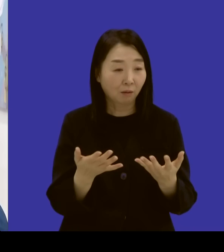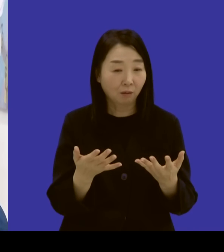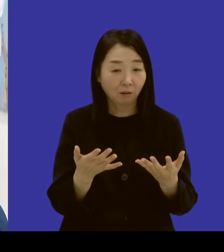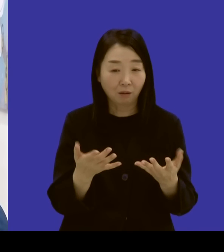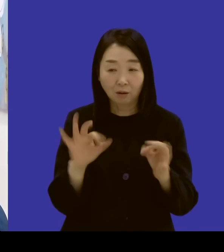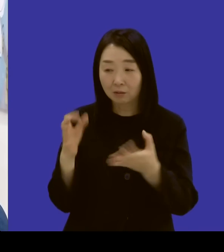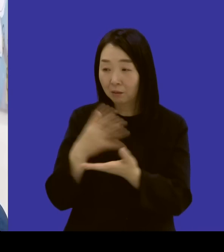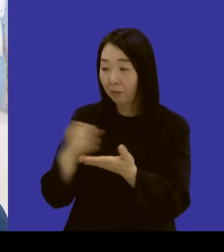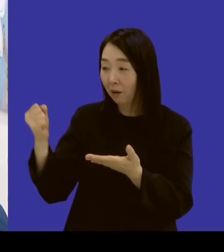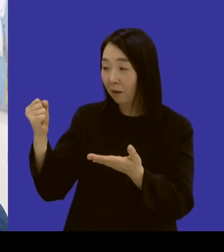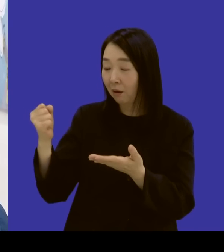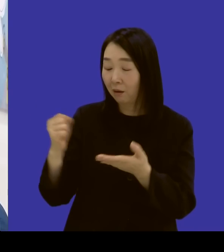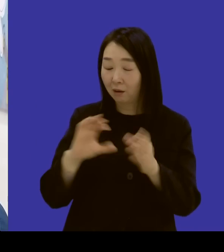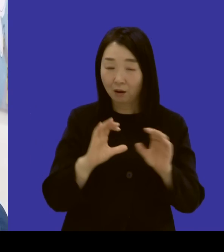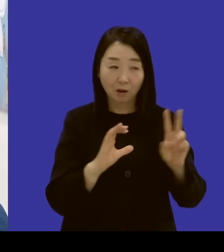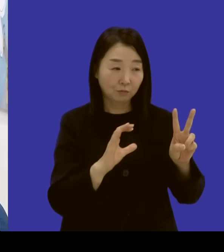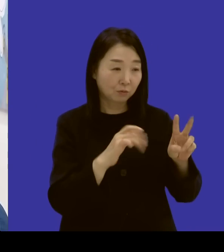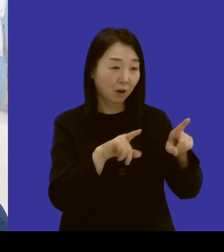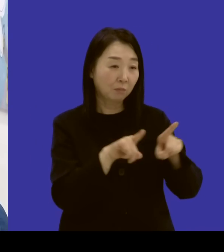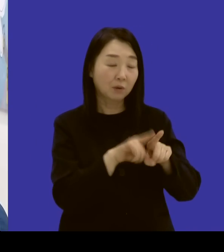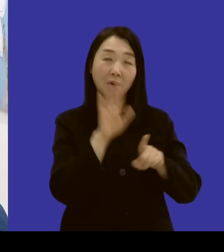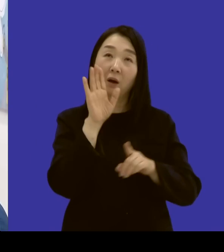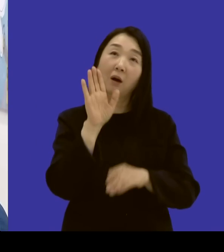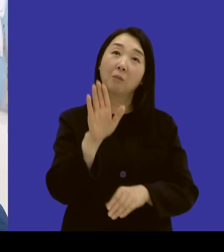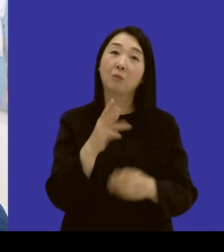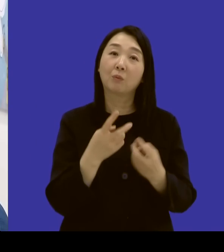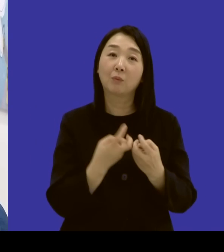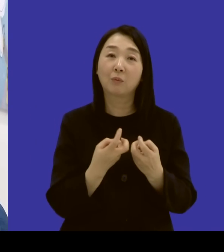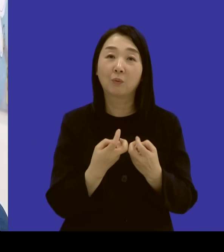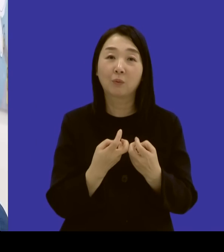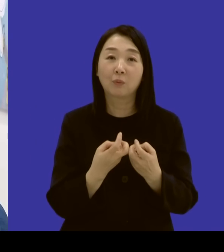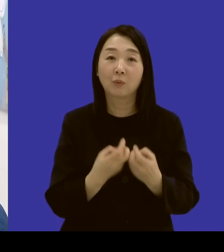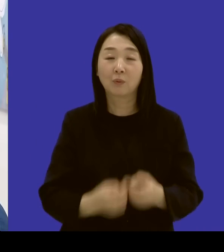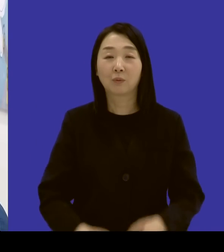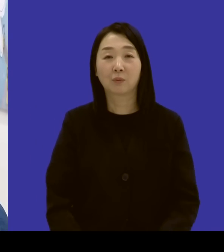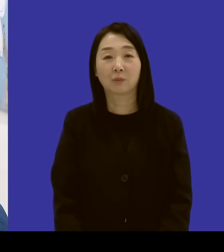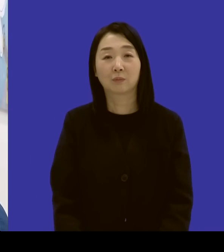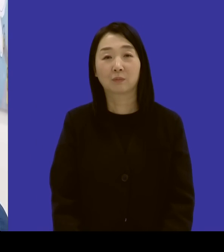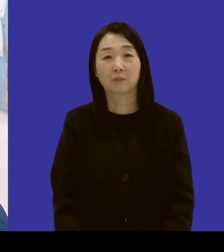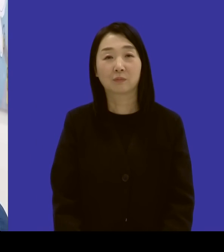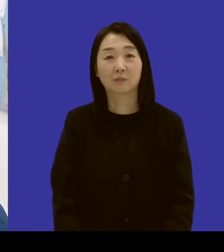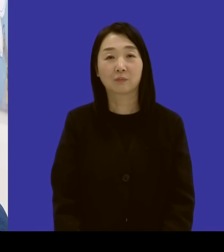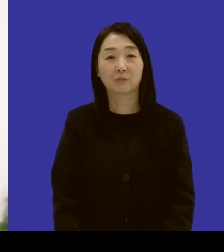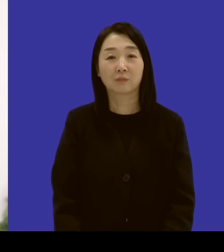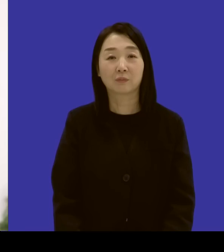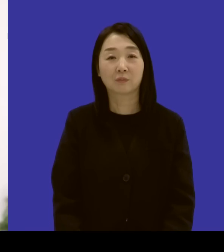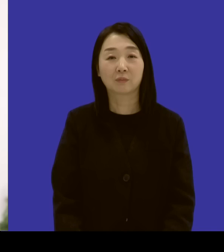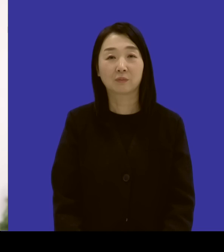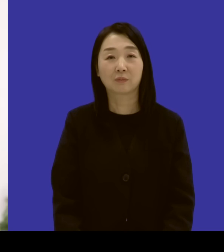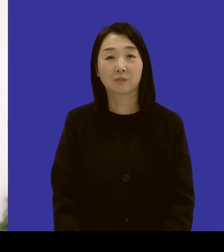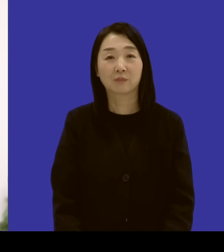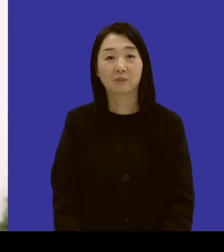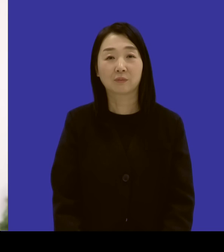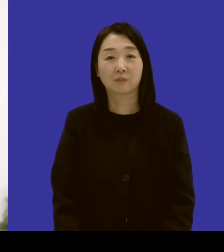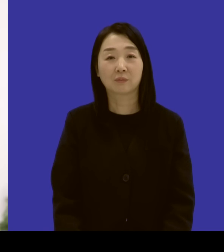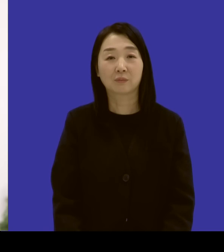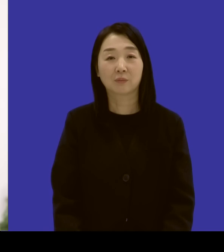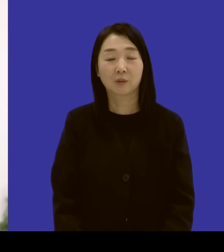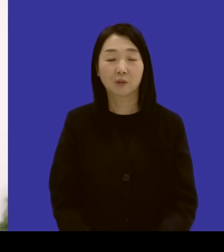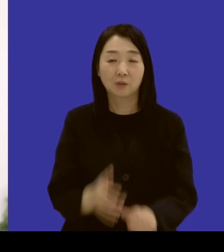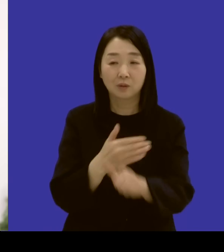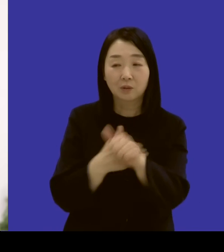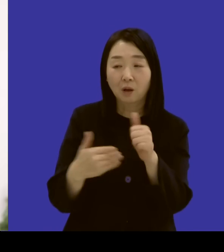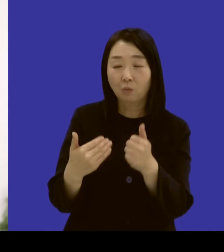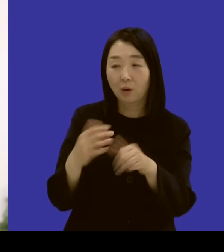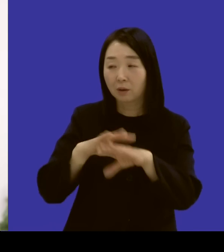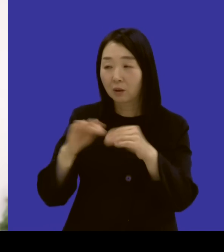그렇죠. 애 둘을 데리고 갑자기 어떡해요? 그렇죠. 그래서 제가 이제 어떻게 이 상황을